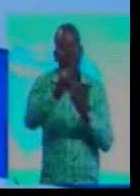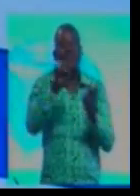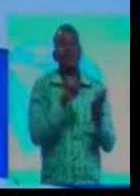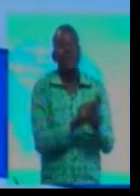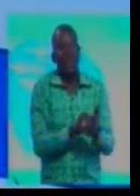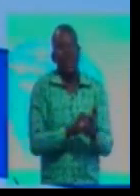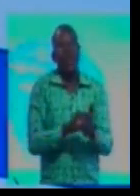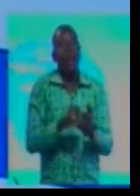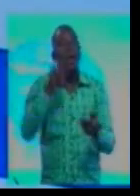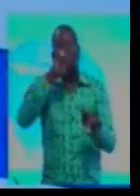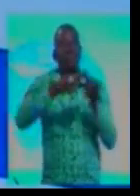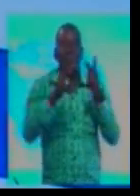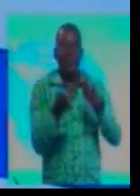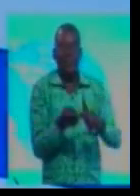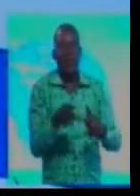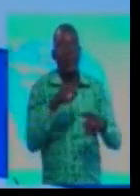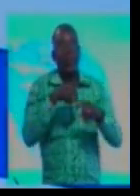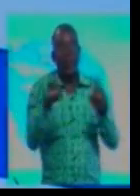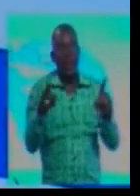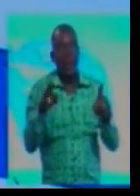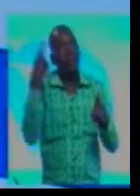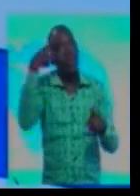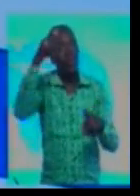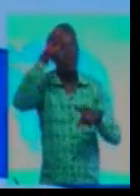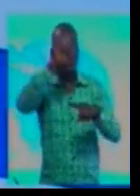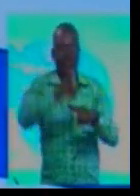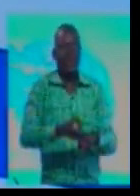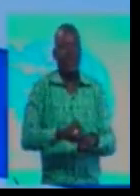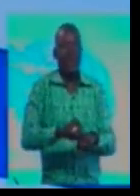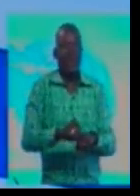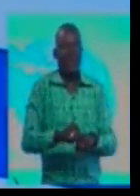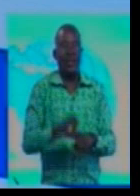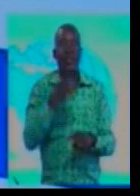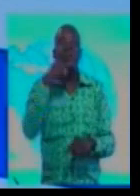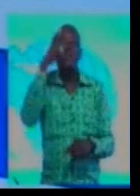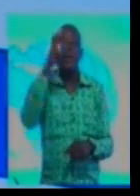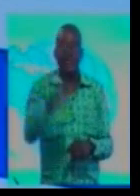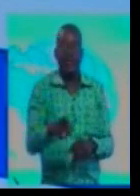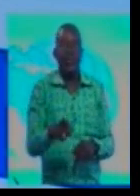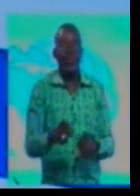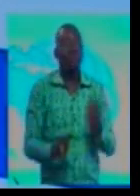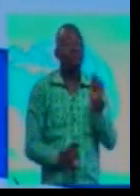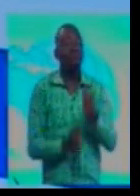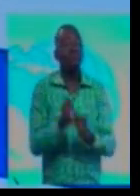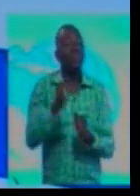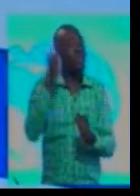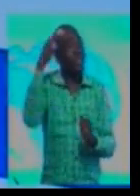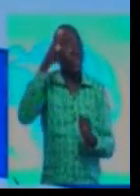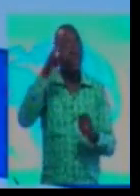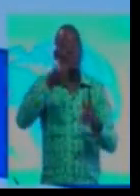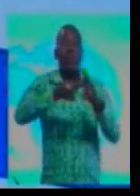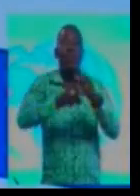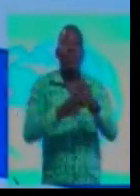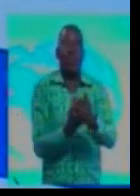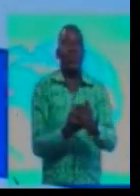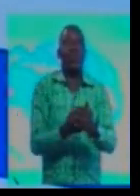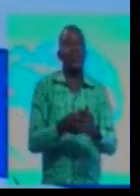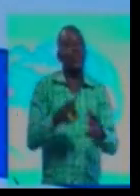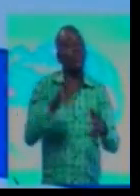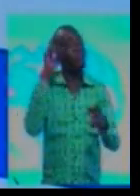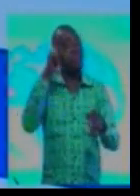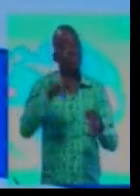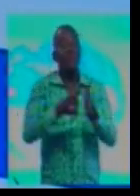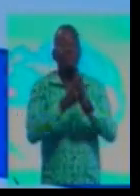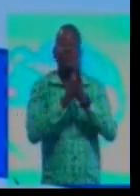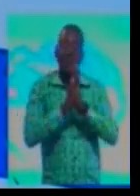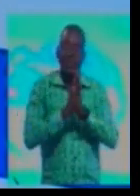ses partenaires, mais pour le Synatic, donc il faut plutôt une reprise des négociations afin